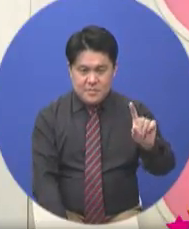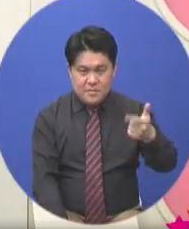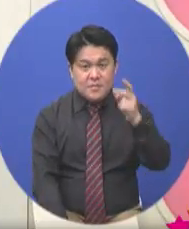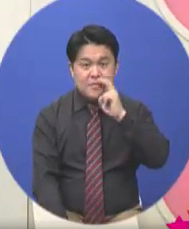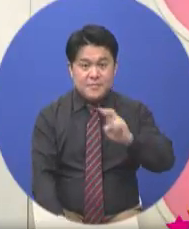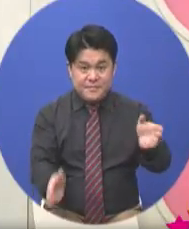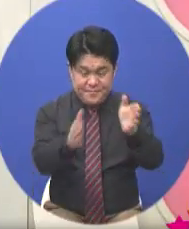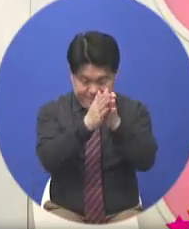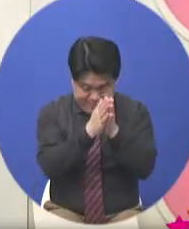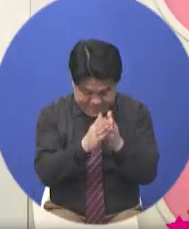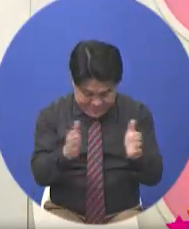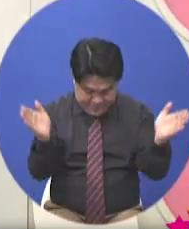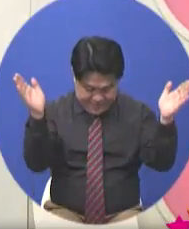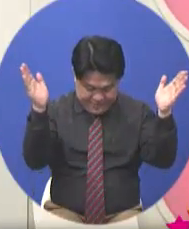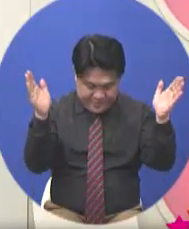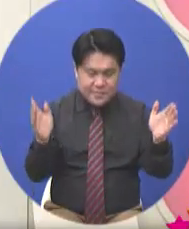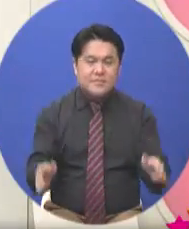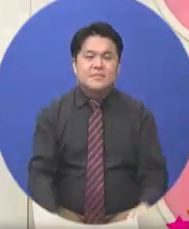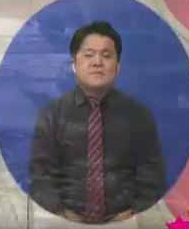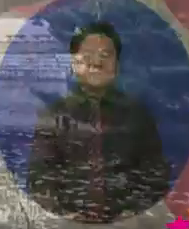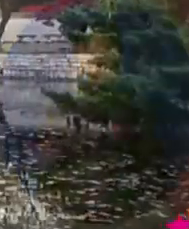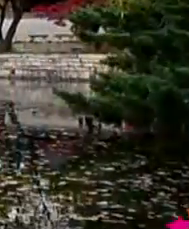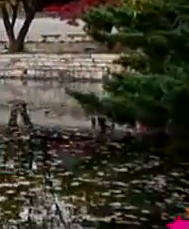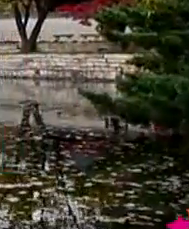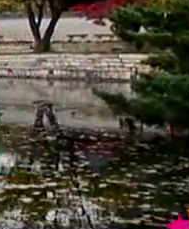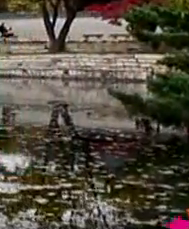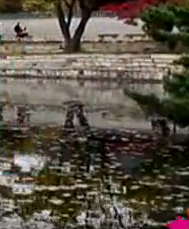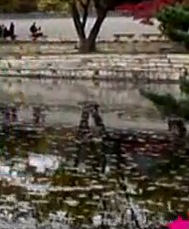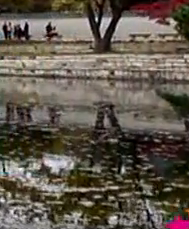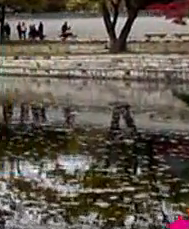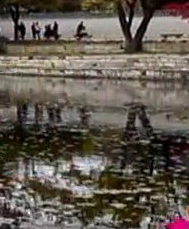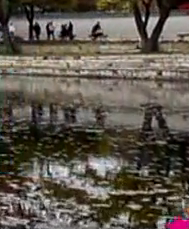부릅니다. 나그네 소름.